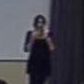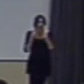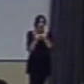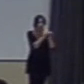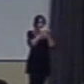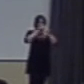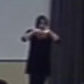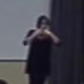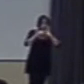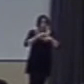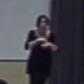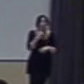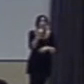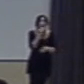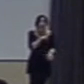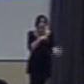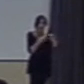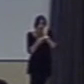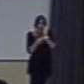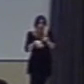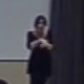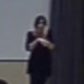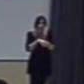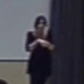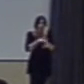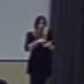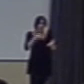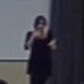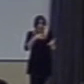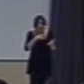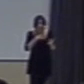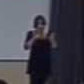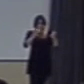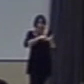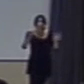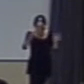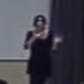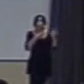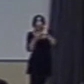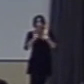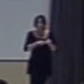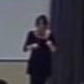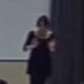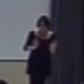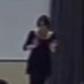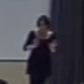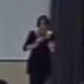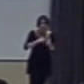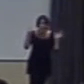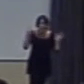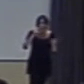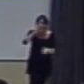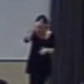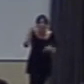aquest canvi d'hàbits al qual ens ha portat a la tecnologia. Una tecnologia que genera uns canvis d'hàbits en el que predomina sobretot la